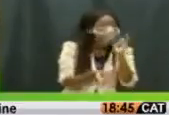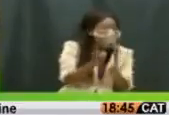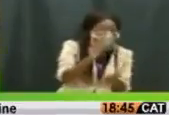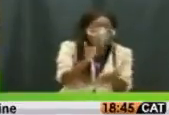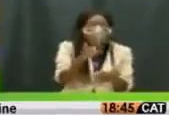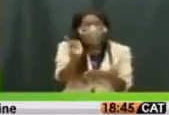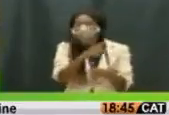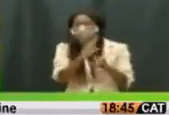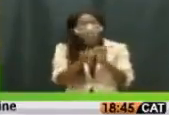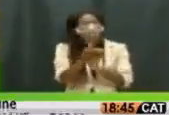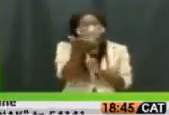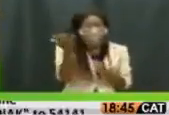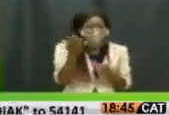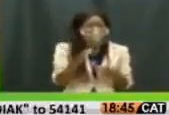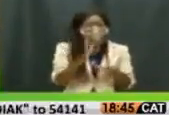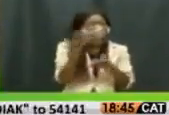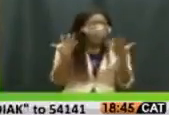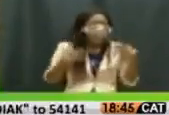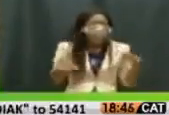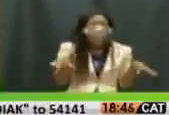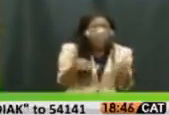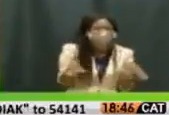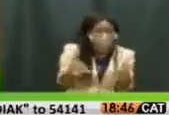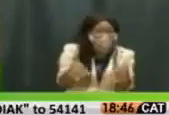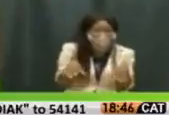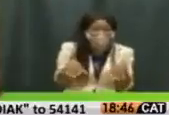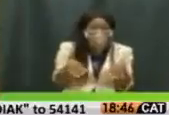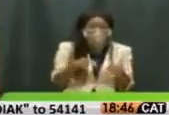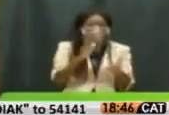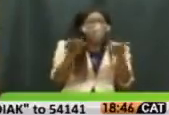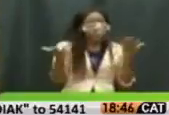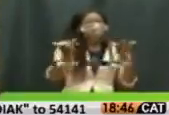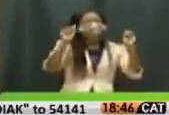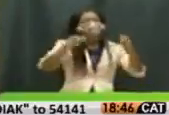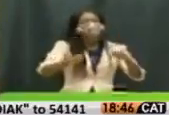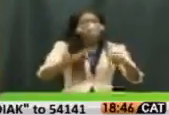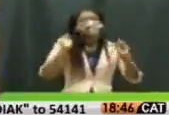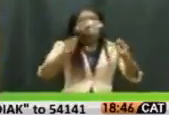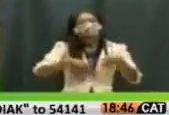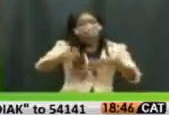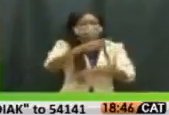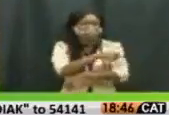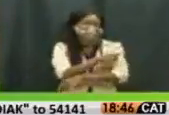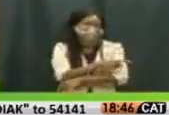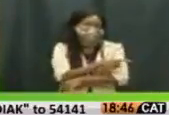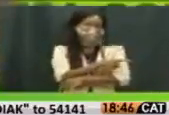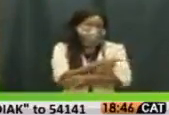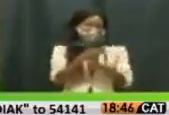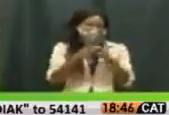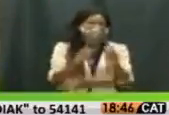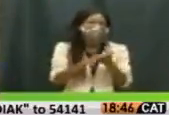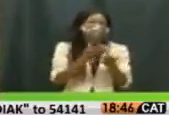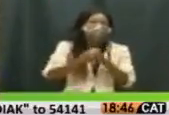kale kuti anakapita munthawi yabwino mwina bwizi matenda sana gwire